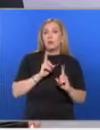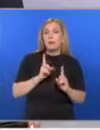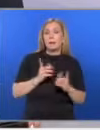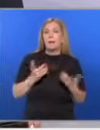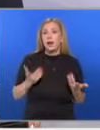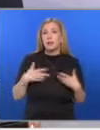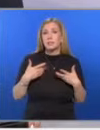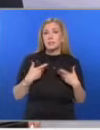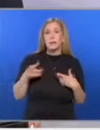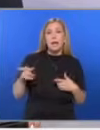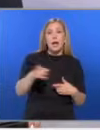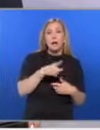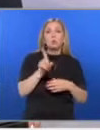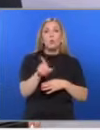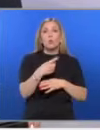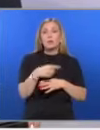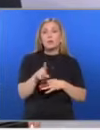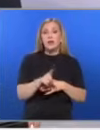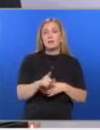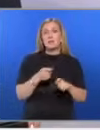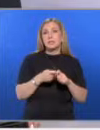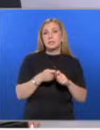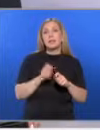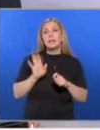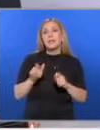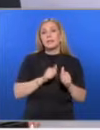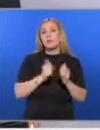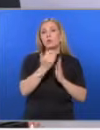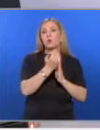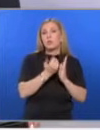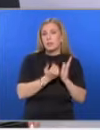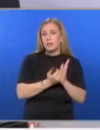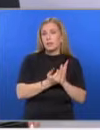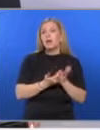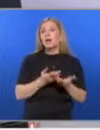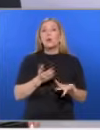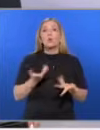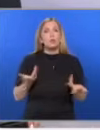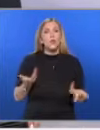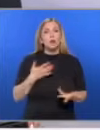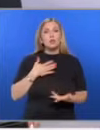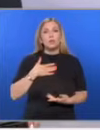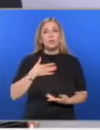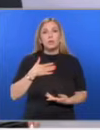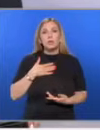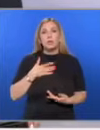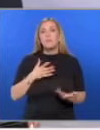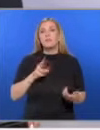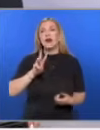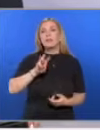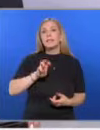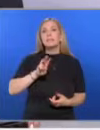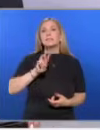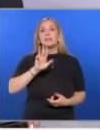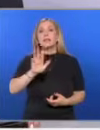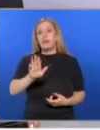как да иска някой да управлява и да реализира собствените си приоритети, както вече казах, тогава, когато има едва